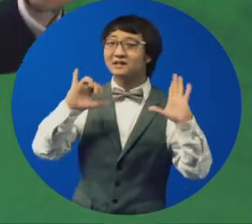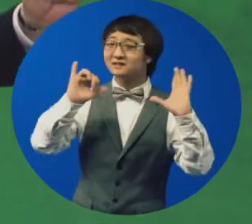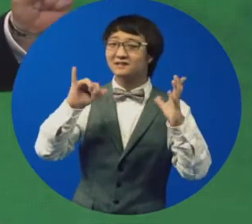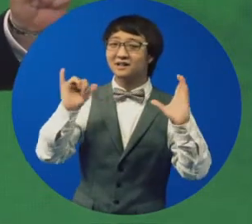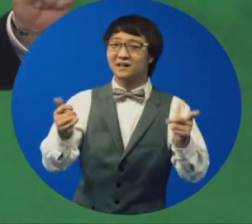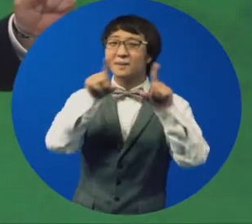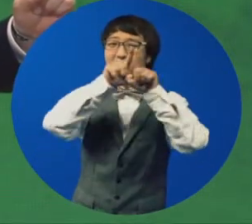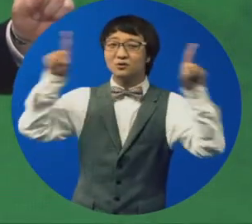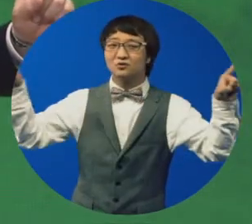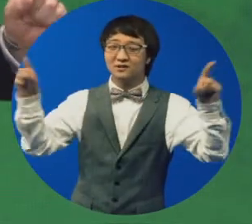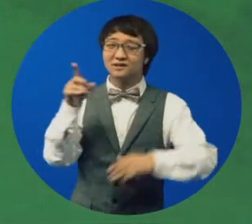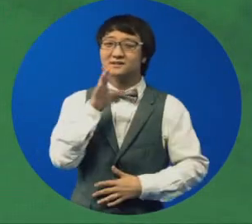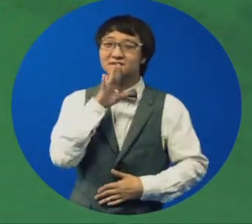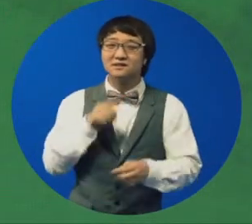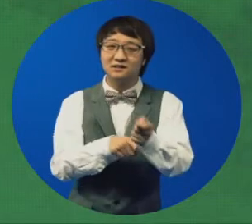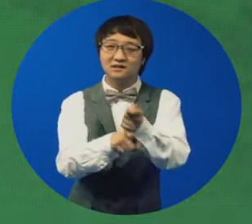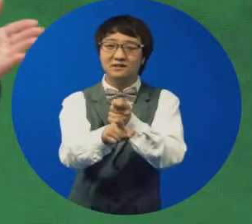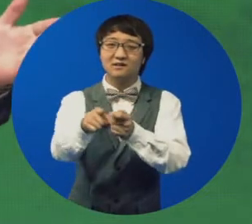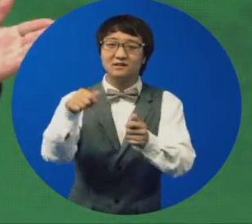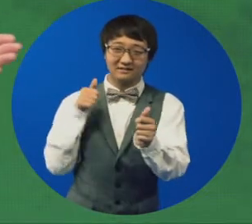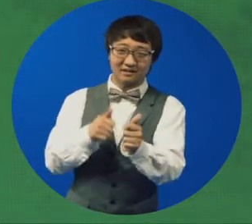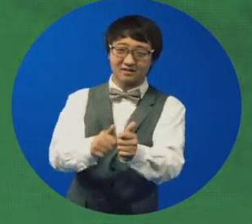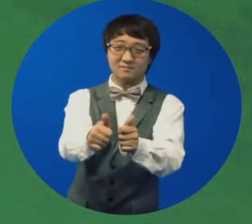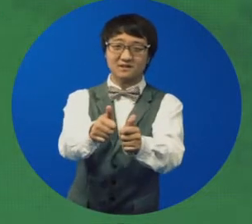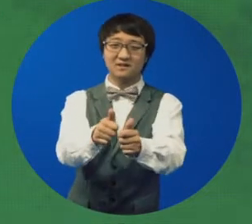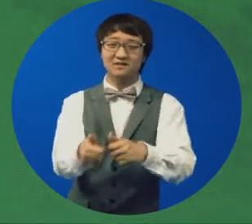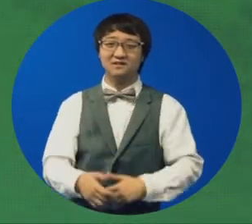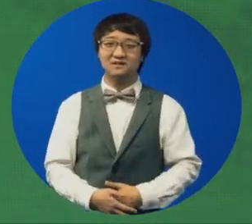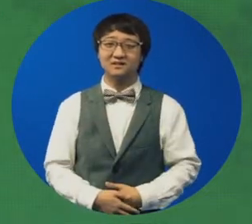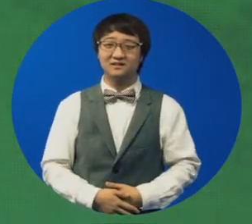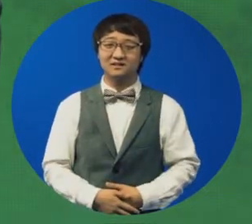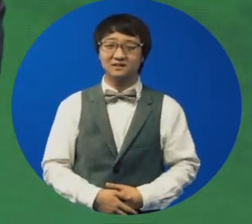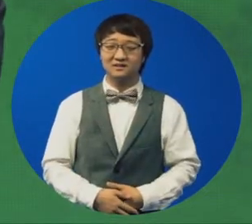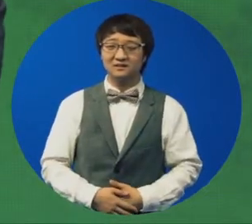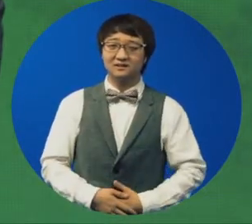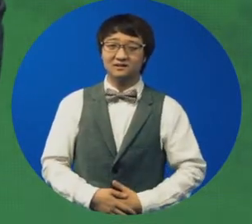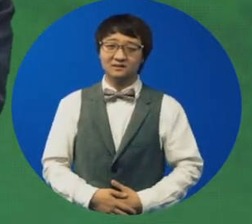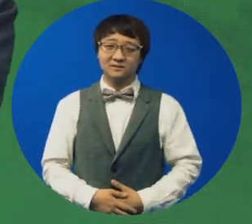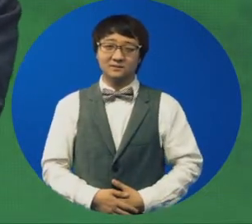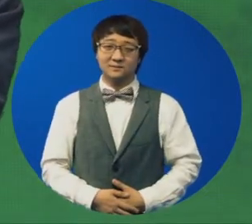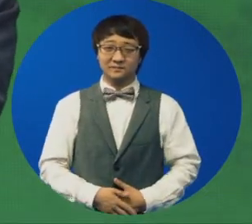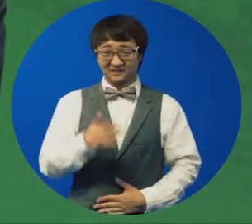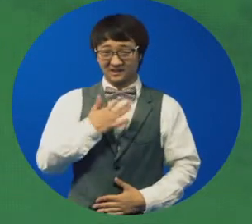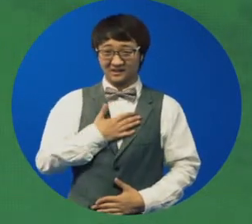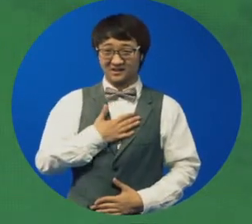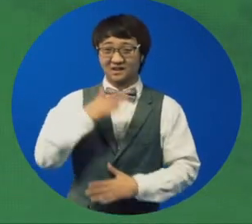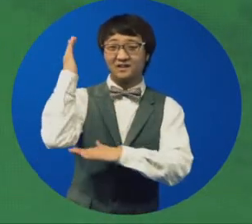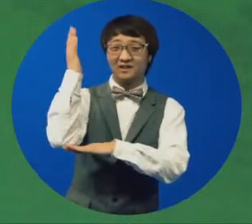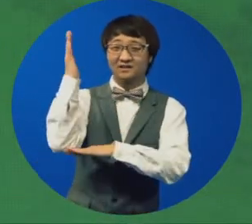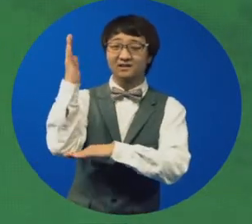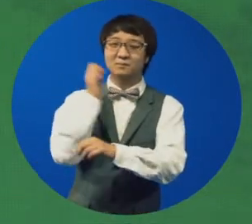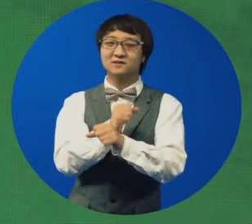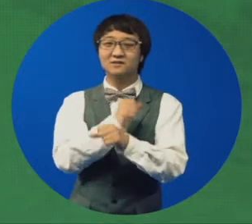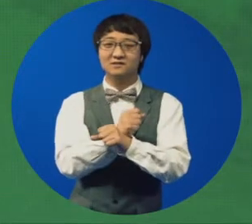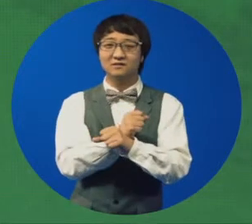진리를 따라갑니다. 그래서 우리들의 삶이 평범해지기 시작합니다. 피터 윌슨이 자기의 이야기를 이 책에서 하고